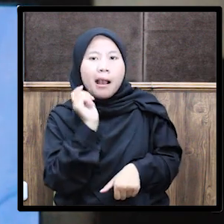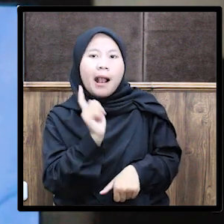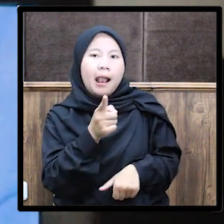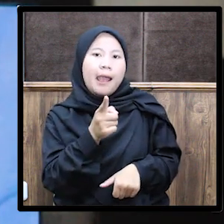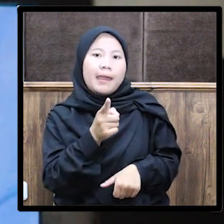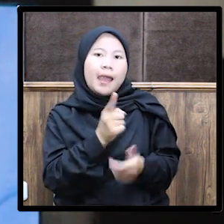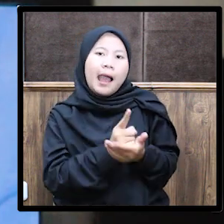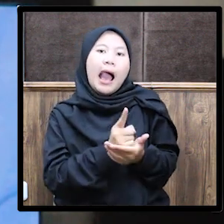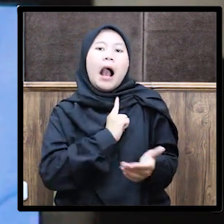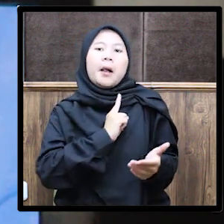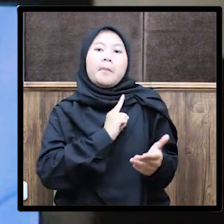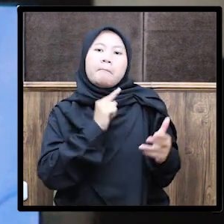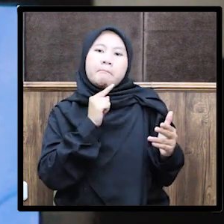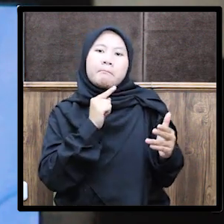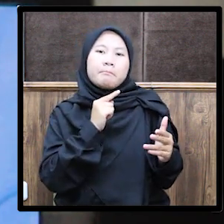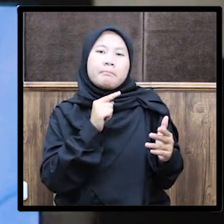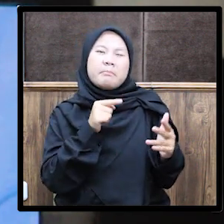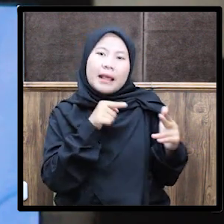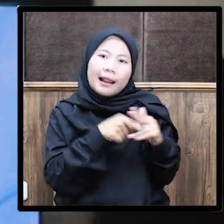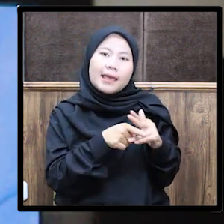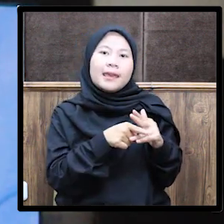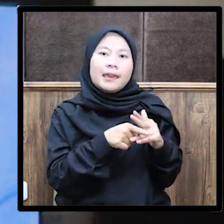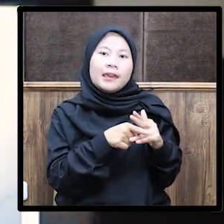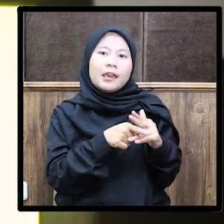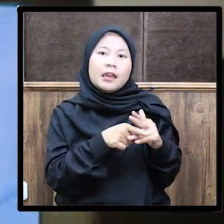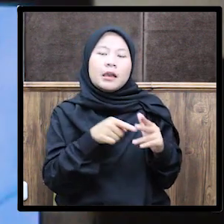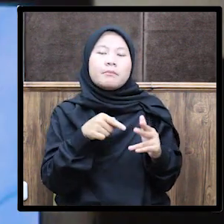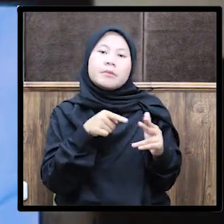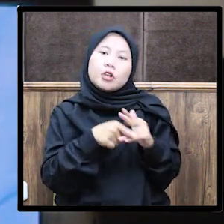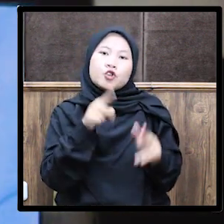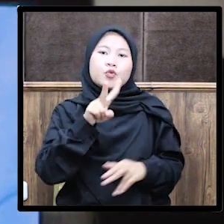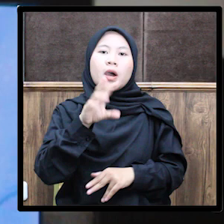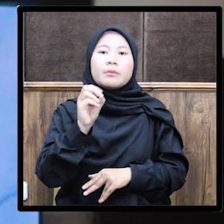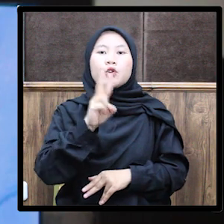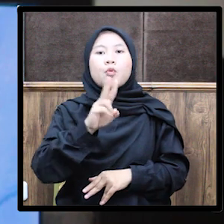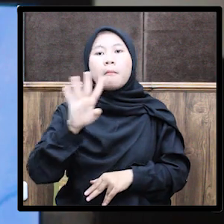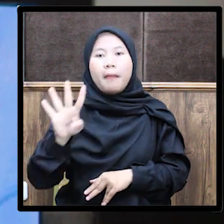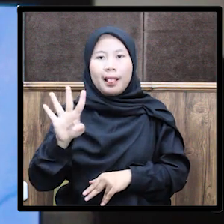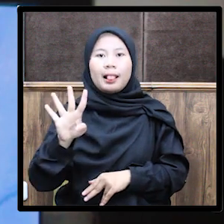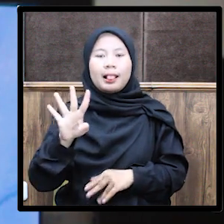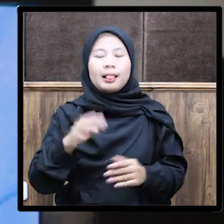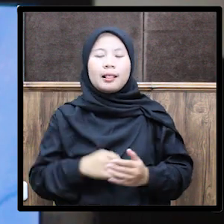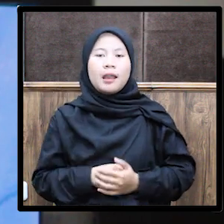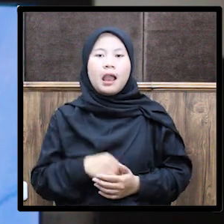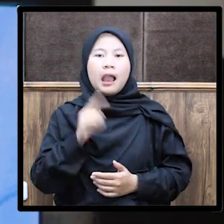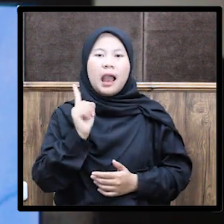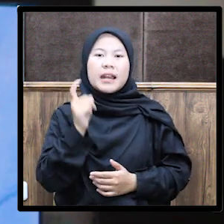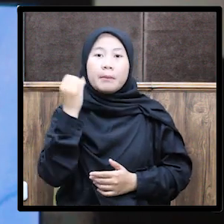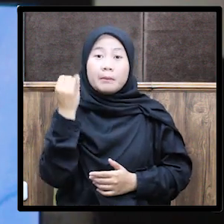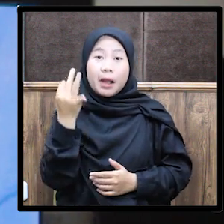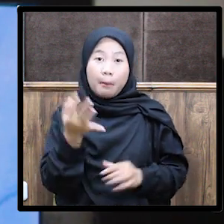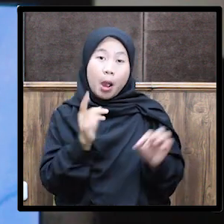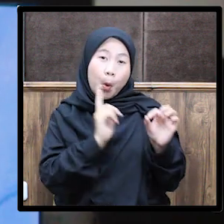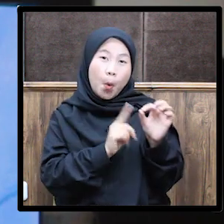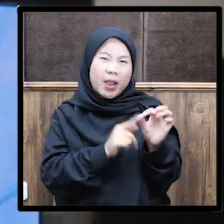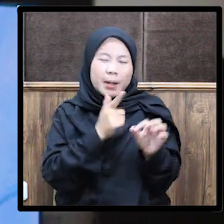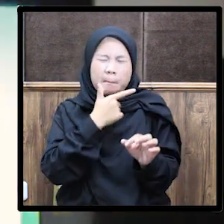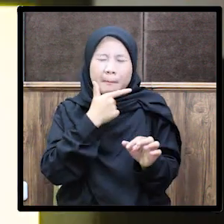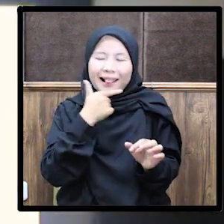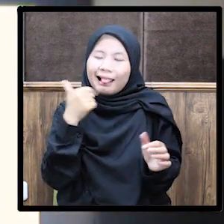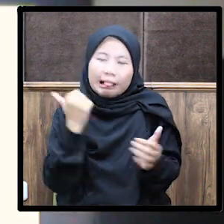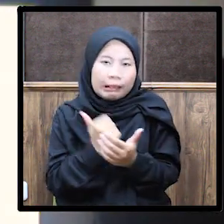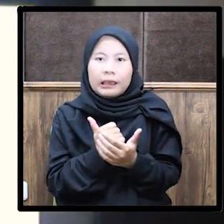pilihnya begitu dalam pemilu 2024. Nah, ada beberapa poin penting yang